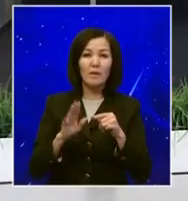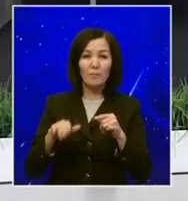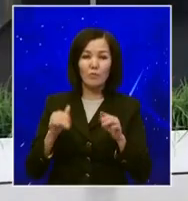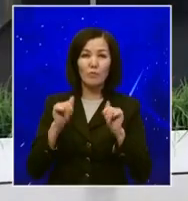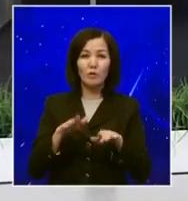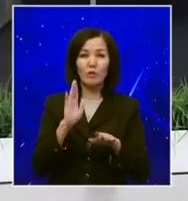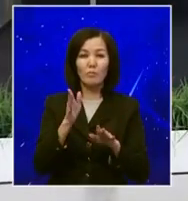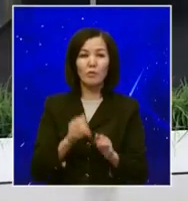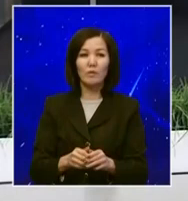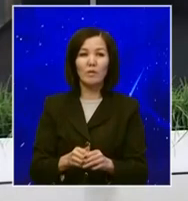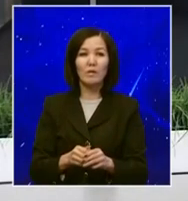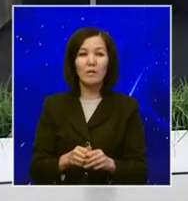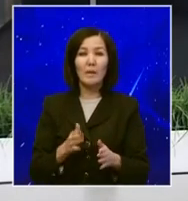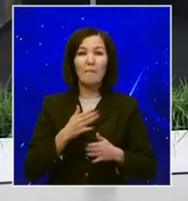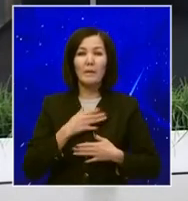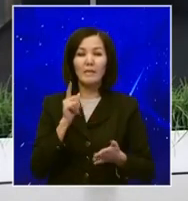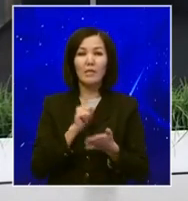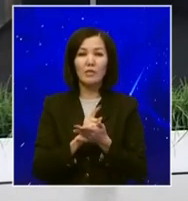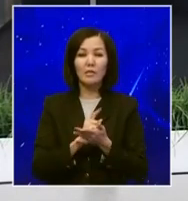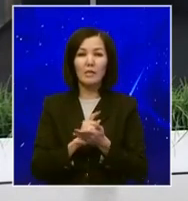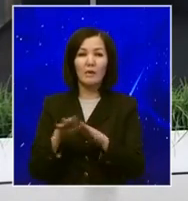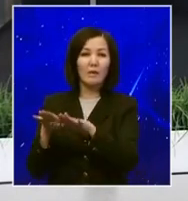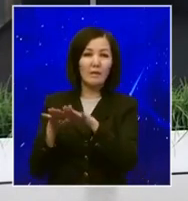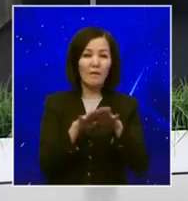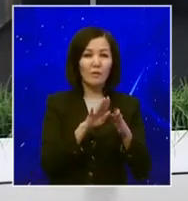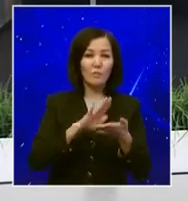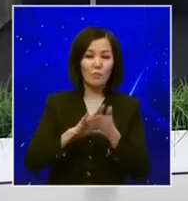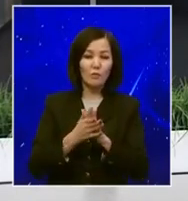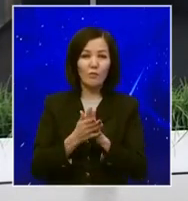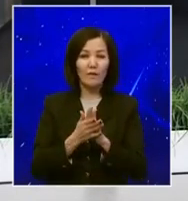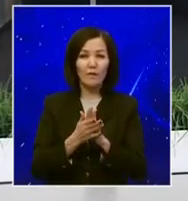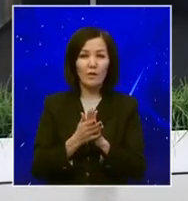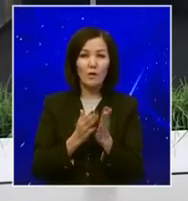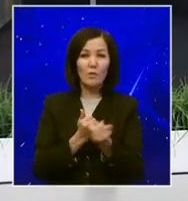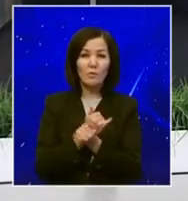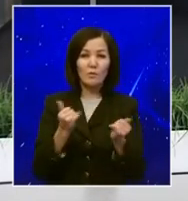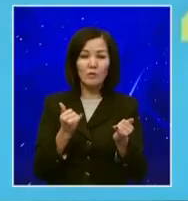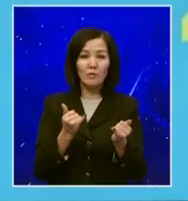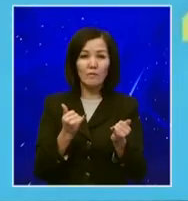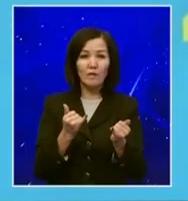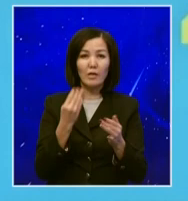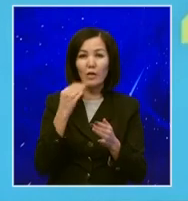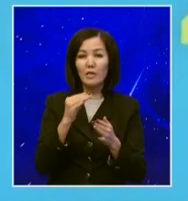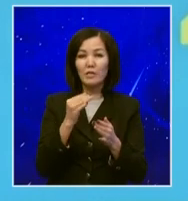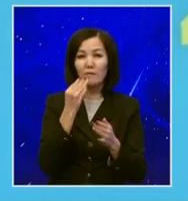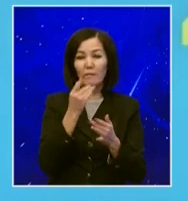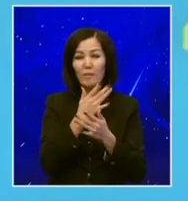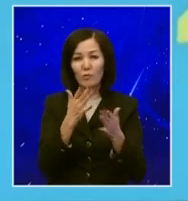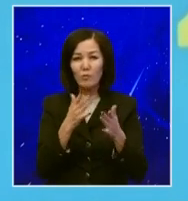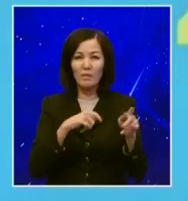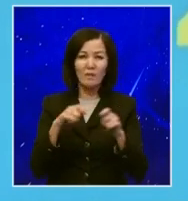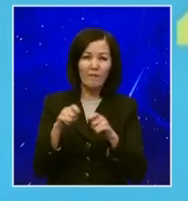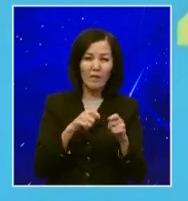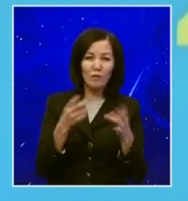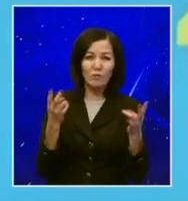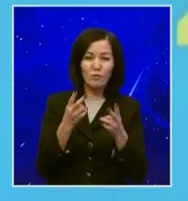должны создать равные условия для того, чтобы только качественная продукция могла появляться на нашем рынке, как со стороны